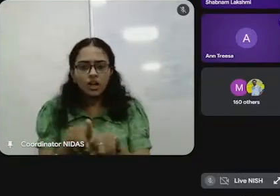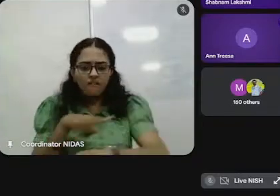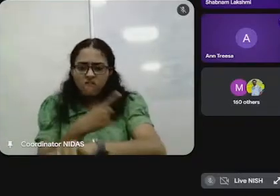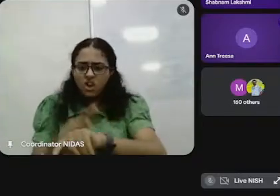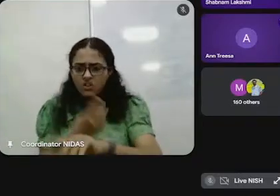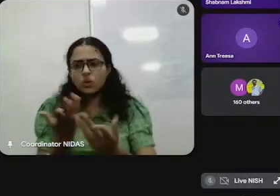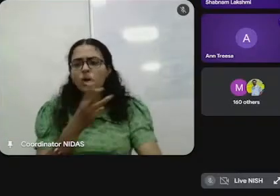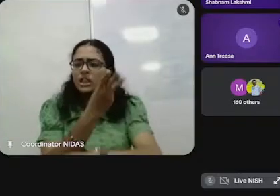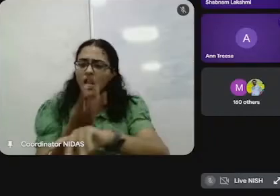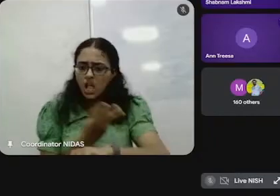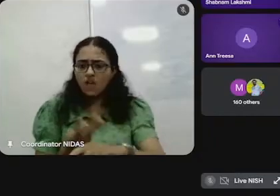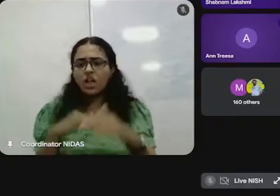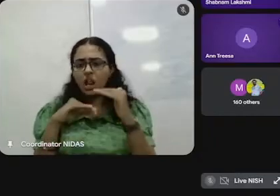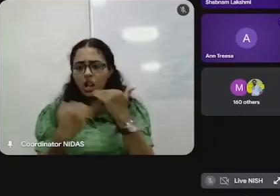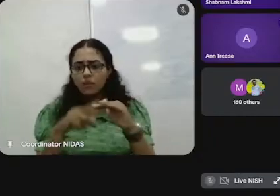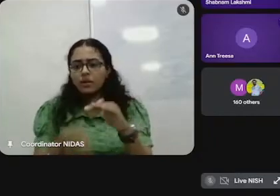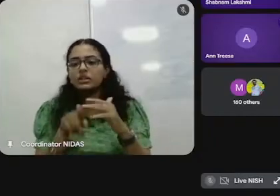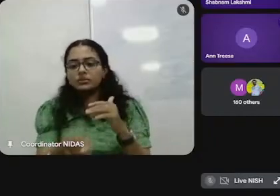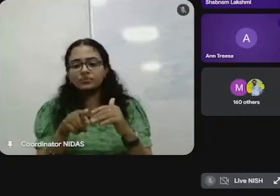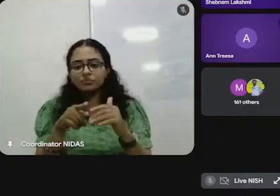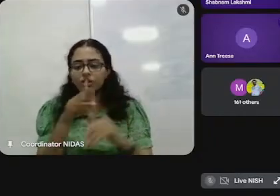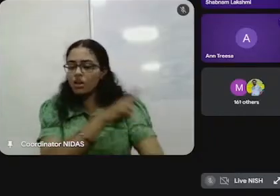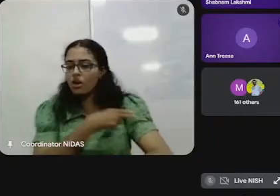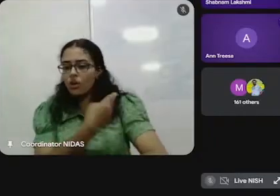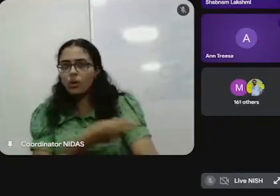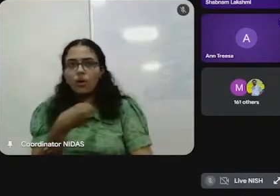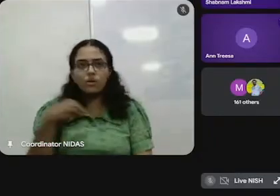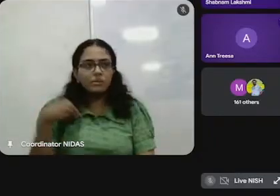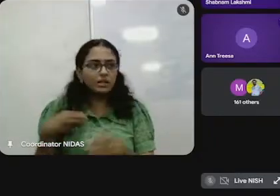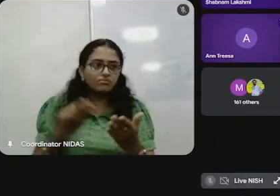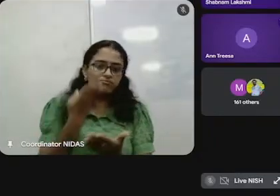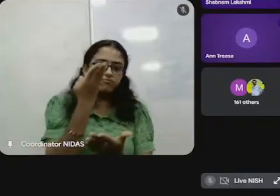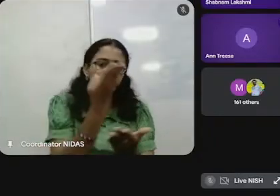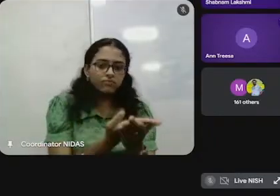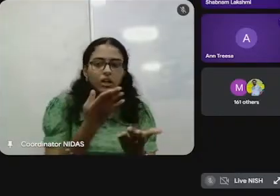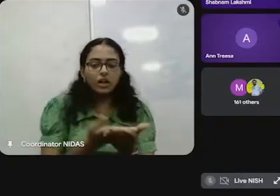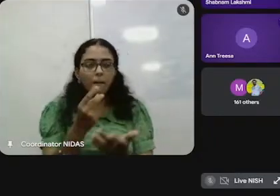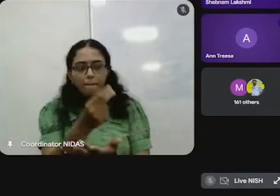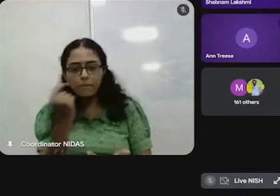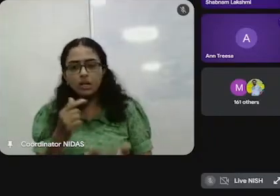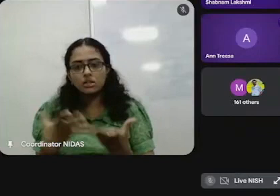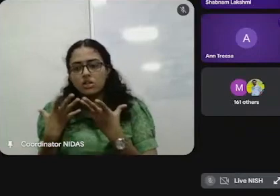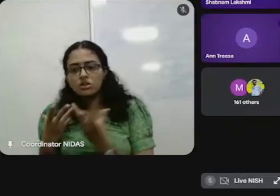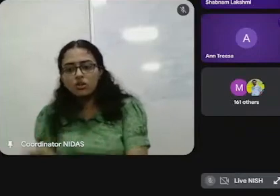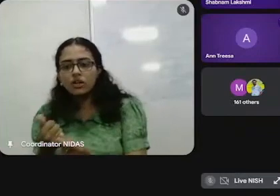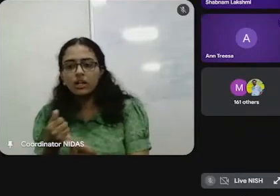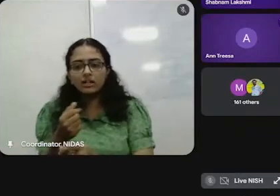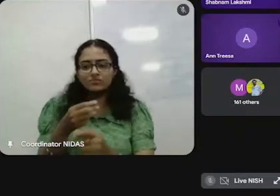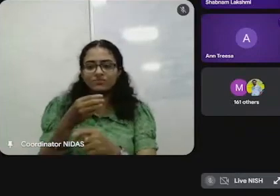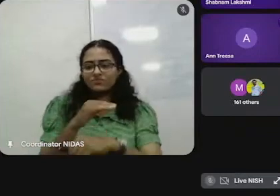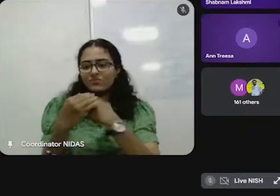3 hours ആണെങ്കിൽ ഇപ്പോൾ വളരെ ഇഫക്റ്റീവ് ആയിട്ടുള്ള ട്രീറ്റ്മെന്റ്സ് ഉണ്ട്. ത്രോംബോലൈസ് ചെയ്യാന്നുള്ള ട്രീറ്റ്മെന്റ് ഉണ്ട്.